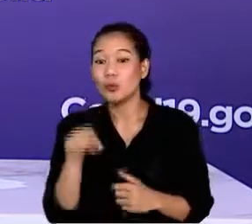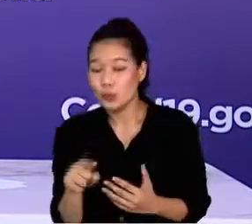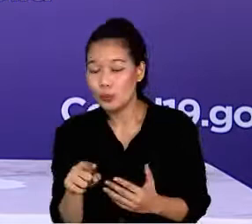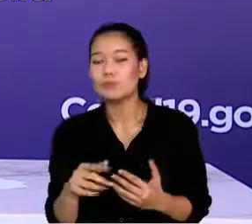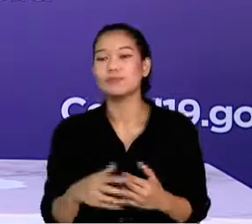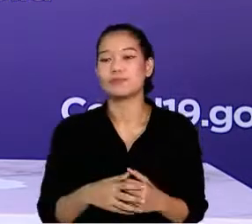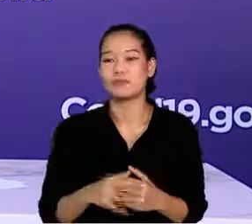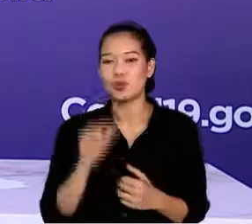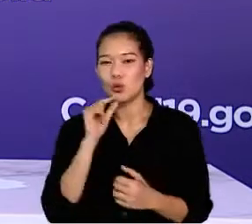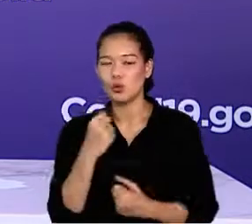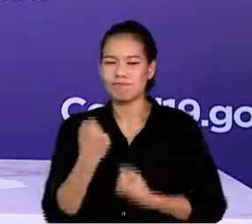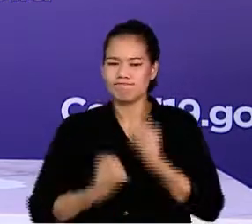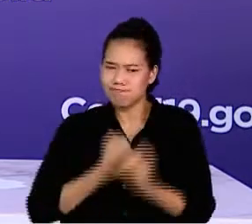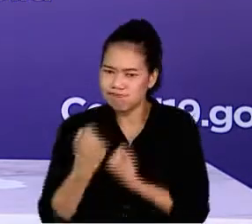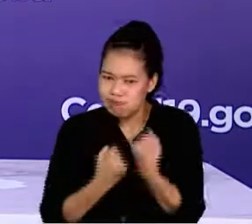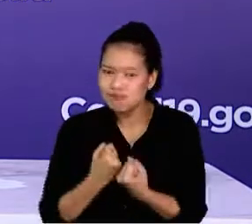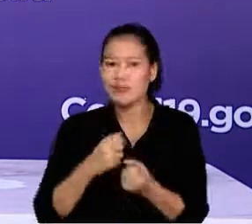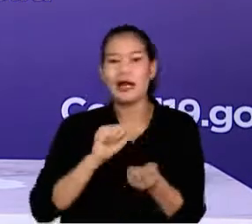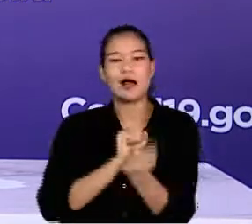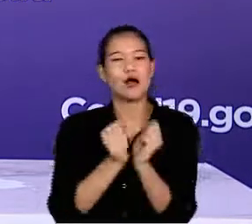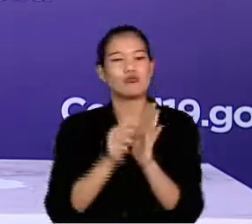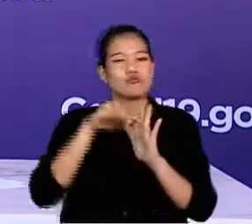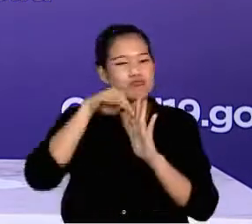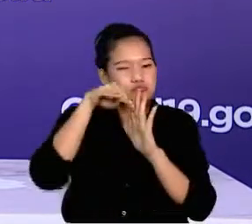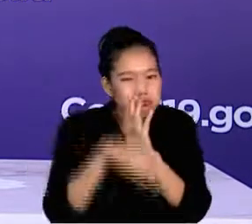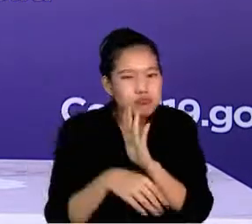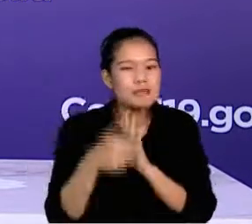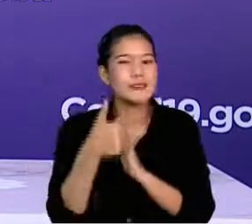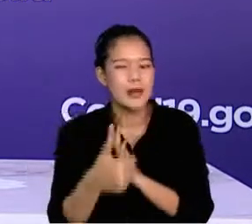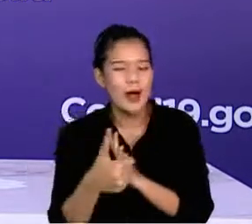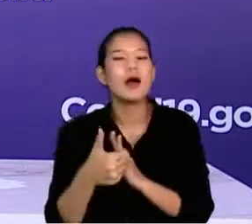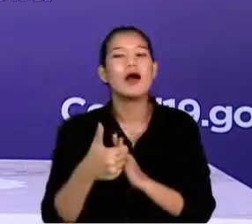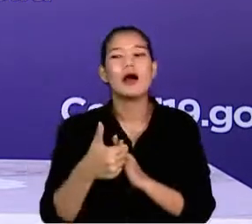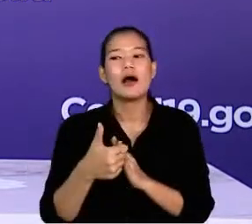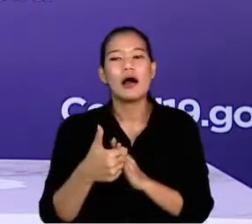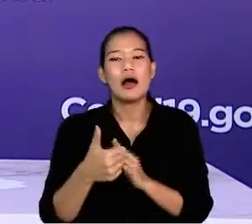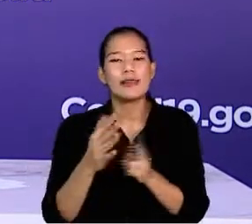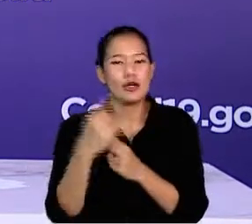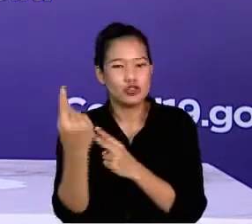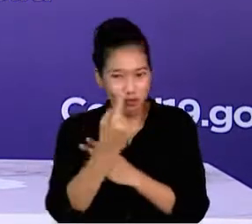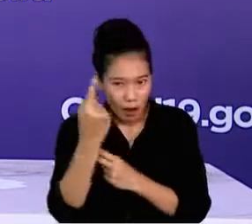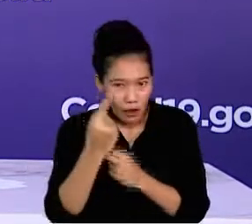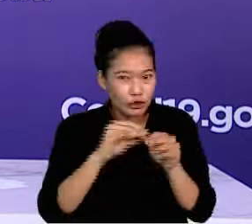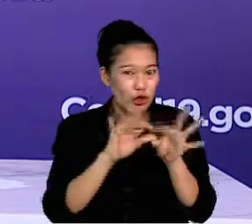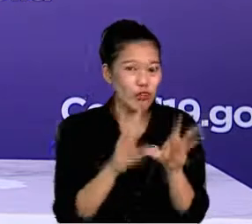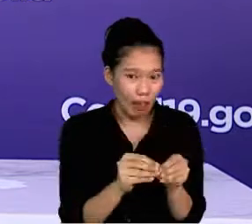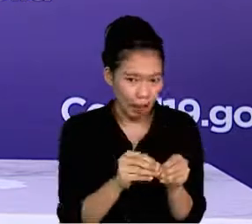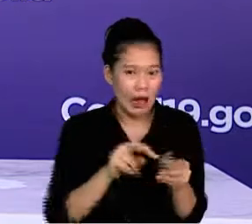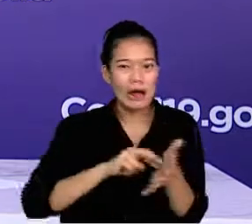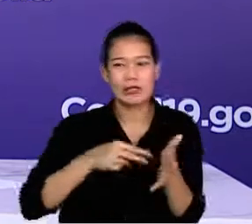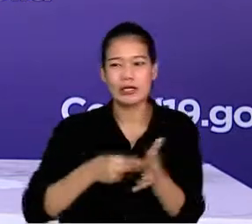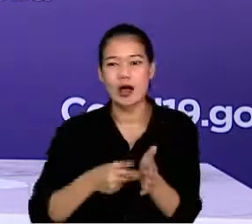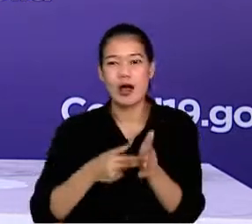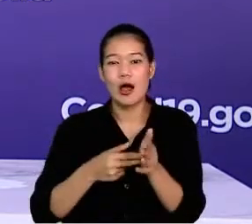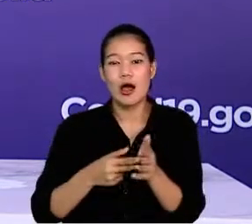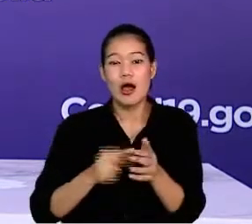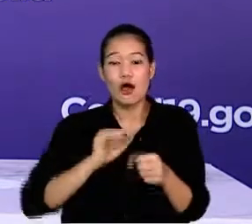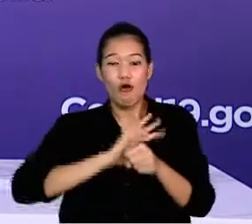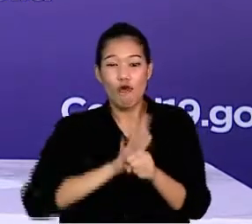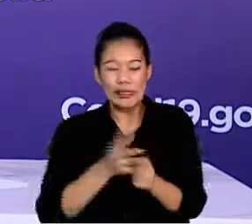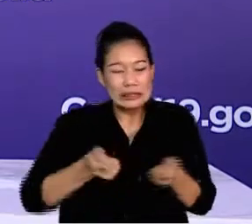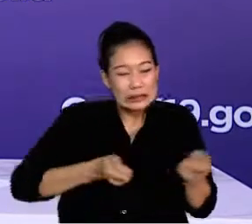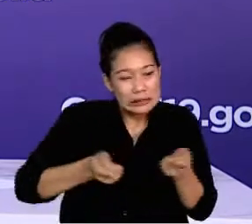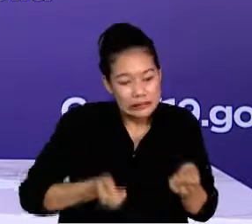sebagai upaya untuk semakin menekan angka kasus positif dan kasus aktif secara nasional maka fokus penanganan konflik